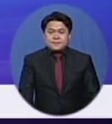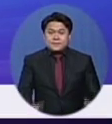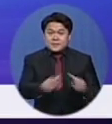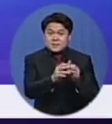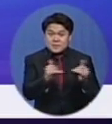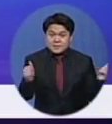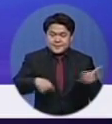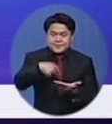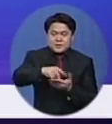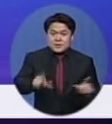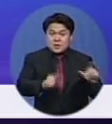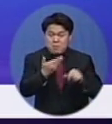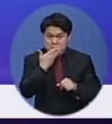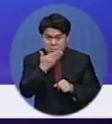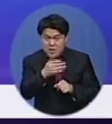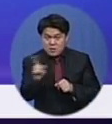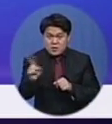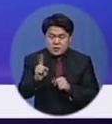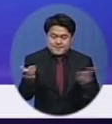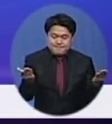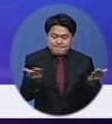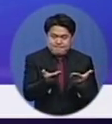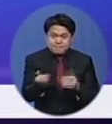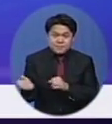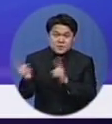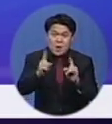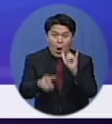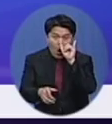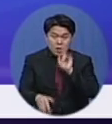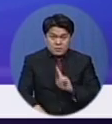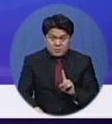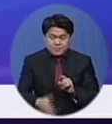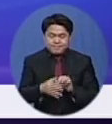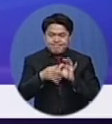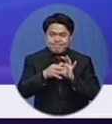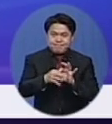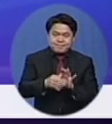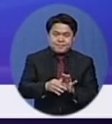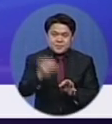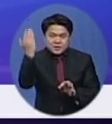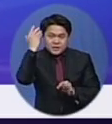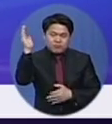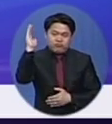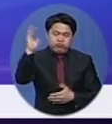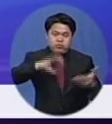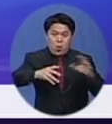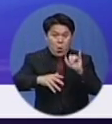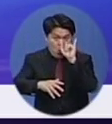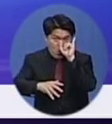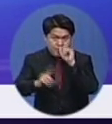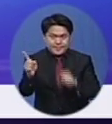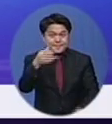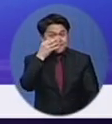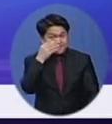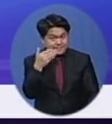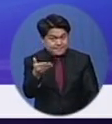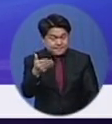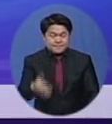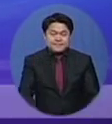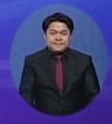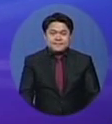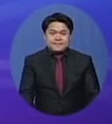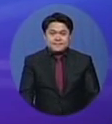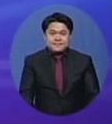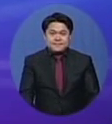장애인들이 자립생활을 할 수 있도록 하는 직업재활이라는 게 있죠. 이와 관련한 학술 토론에 걸렸습니다. 박광일 기자가